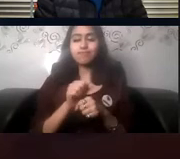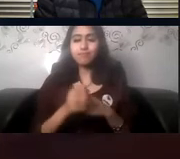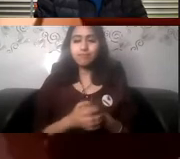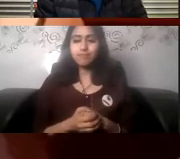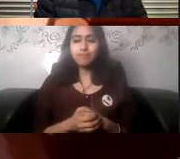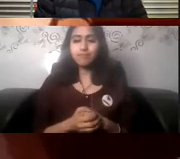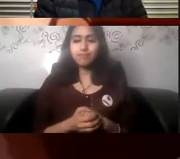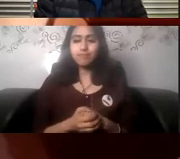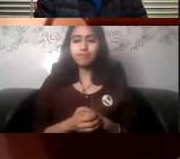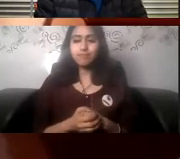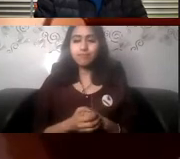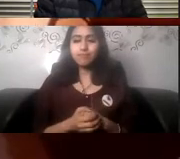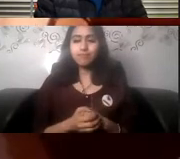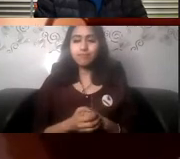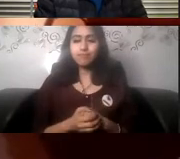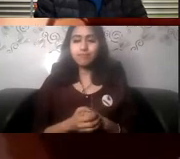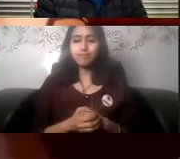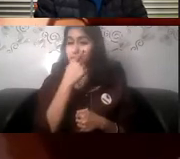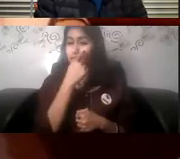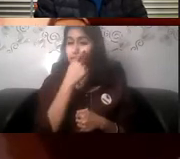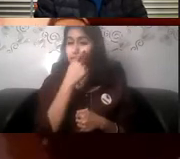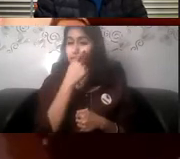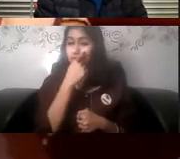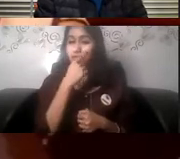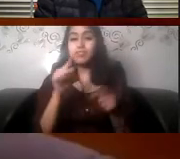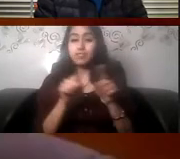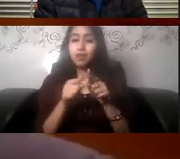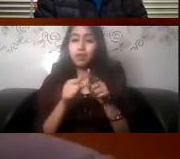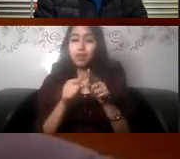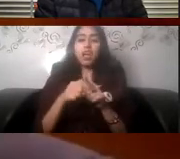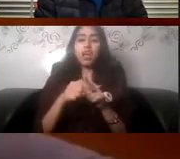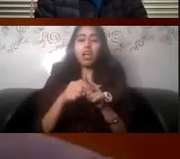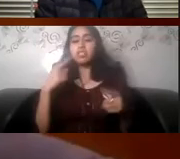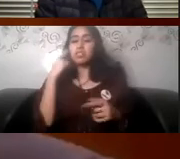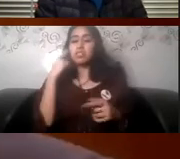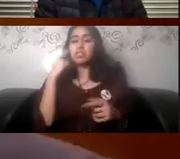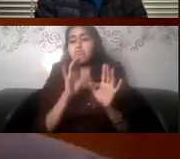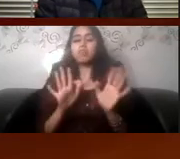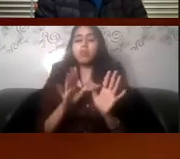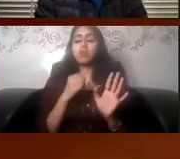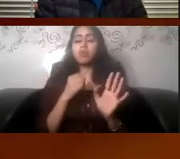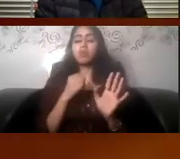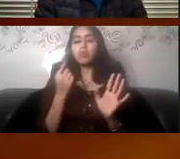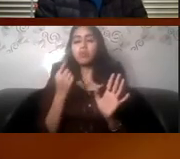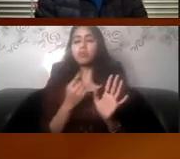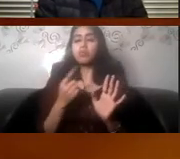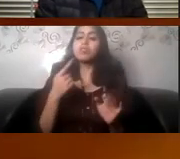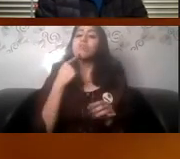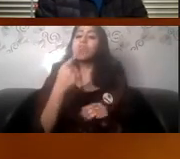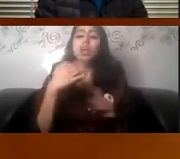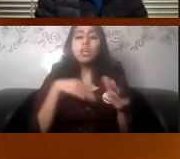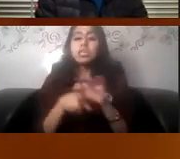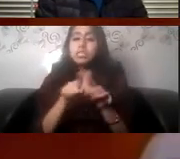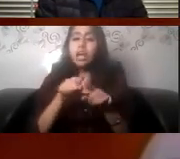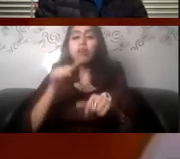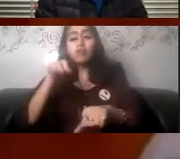इनका विजन था, डिटर्मिनेशन था कुछ करने का, कि ऐसे नहीं रहना है। कहते हैं ना कि एडवर्सिटी होता है तो अपॉर्चुनिटी